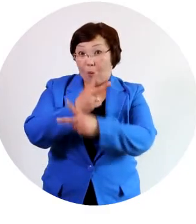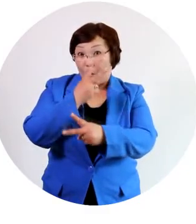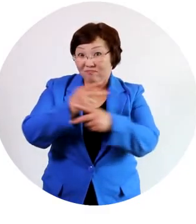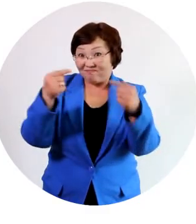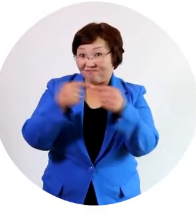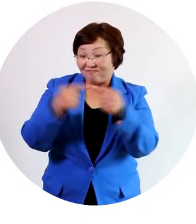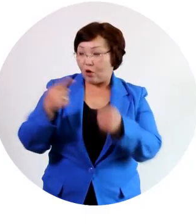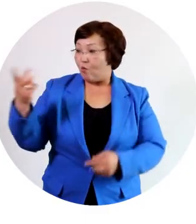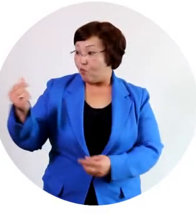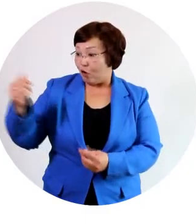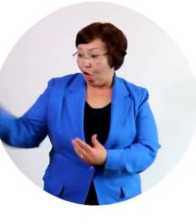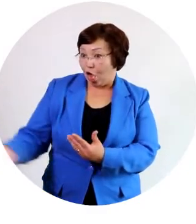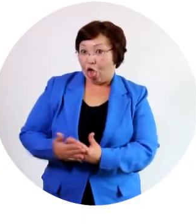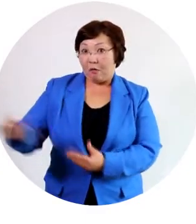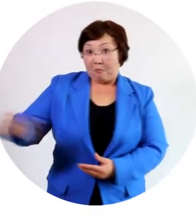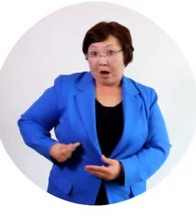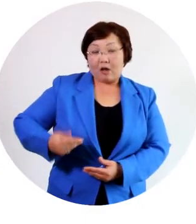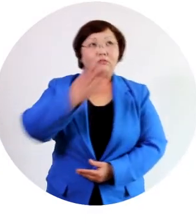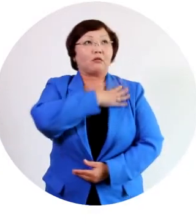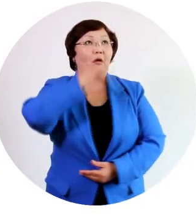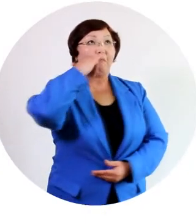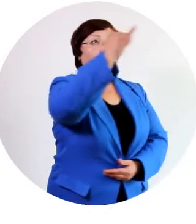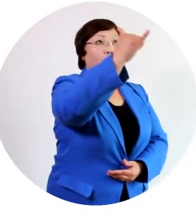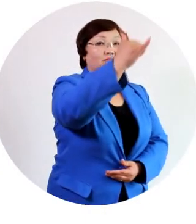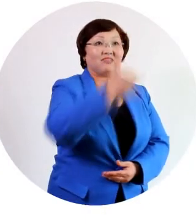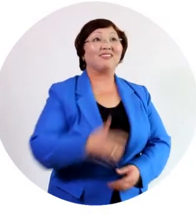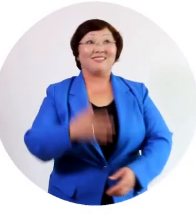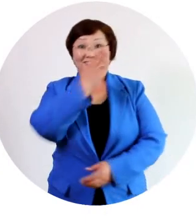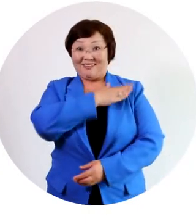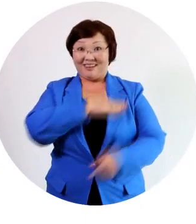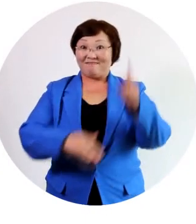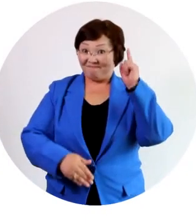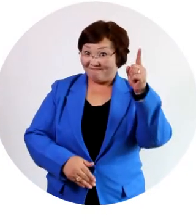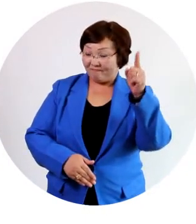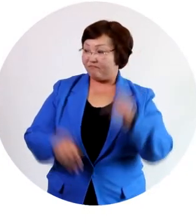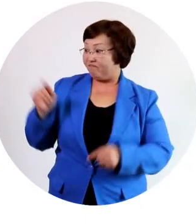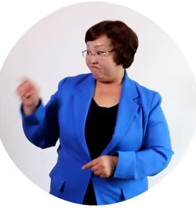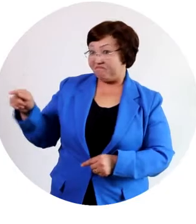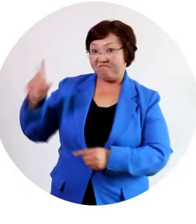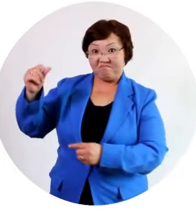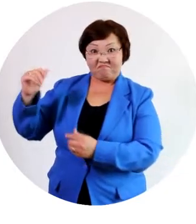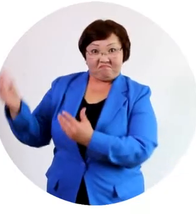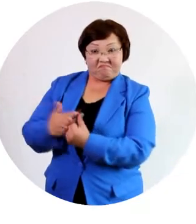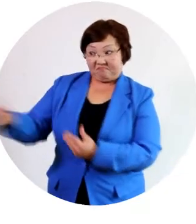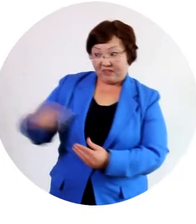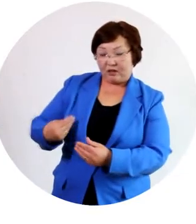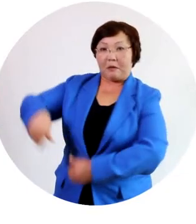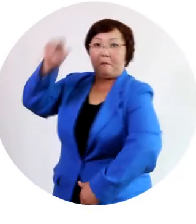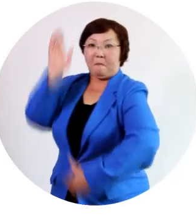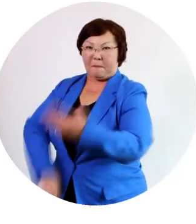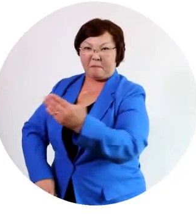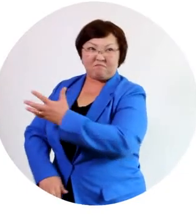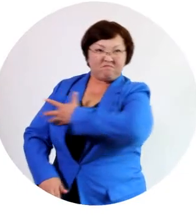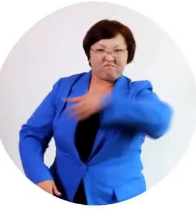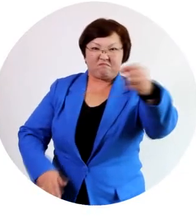тараасныг баримттайгаар цагдаагийн байгууллагт мэдэгдэж болно. Хэрвээ тухайн этгээд нь хариуцлага хүлээсэн бол тараасан зүйлсийн үнийн дүнг